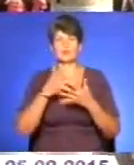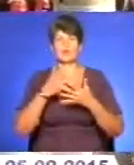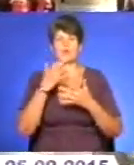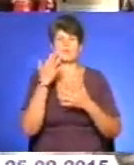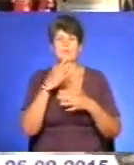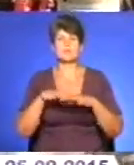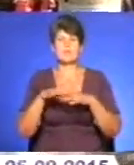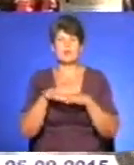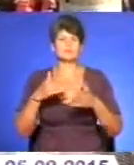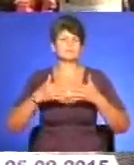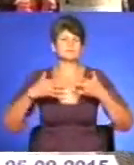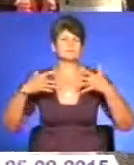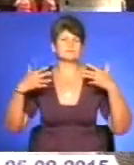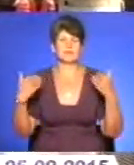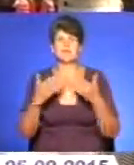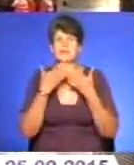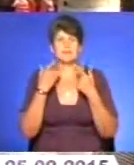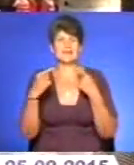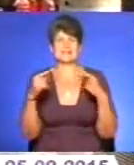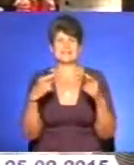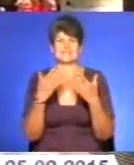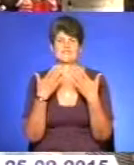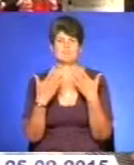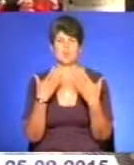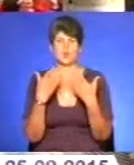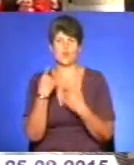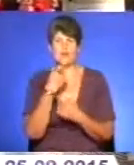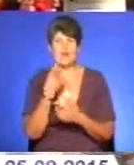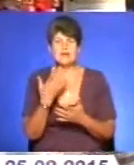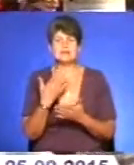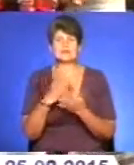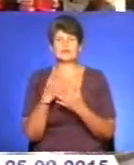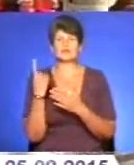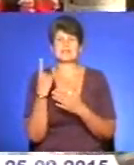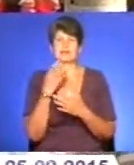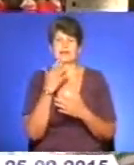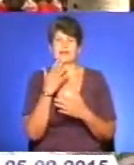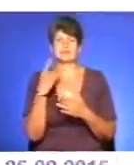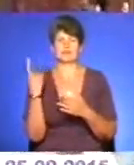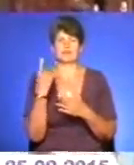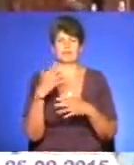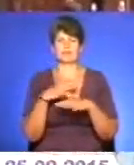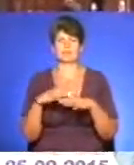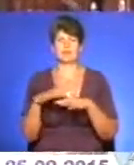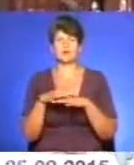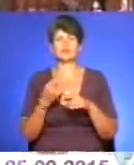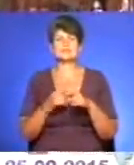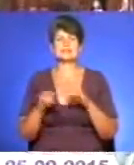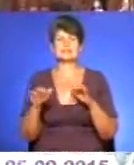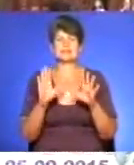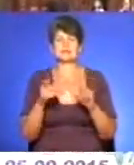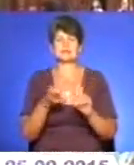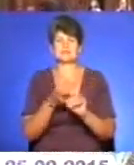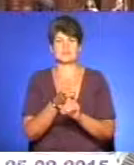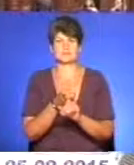нами немає різниці в спілкуванні, що ми є одною нацією і одним народом. Цей захід буде